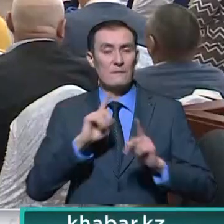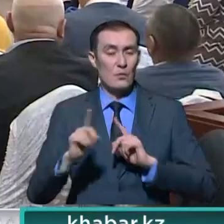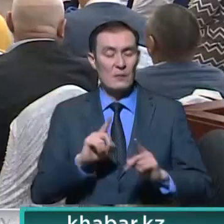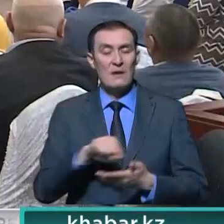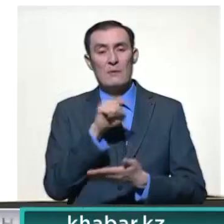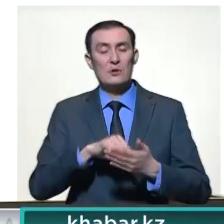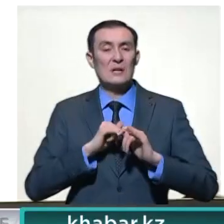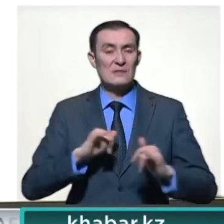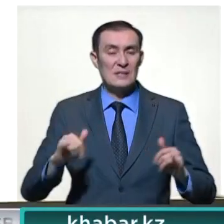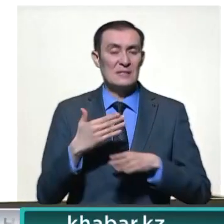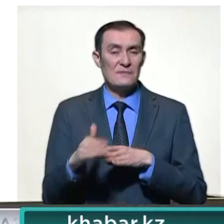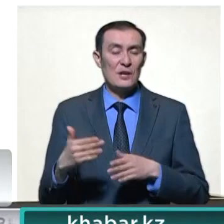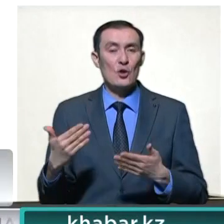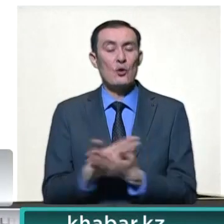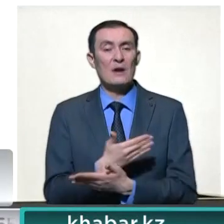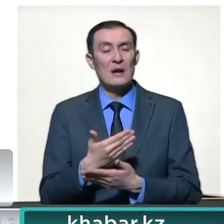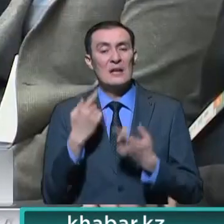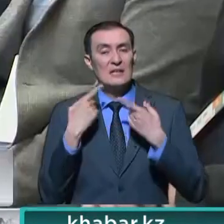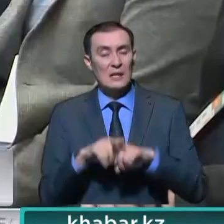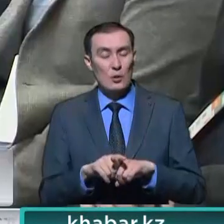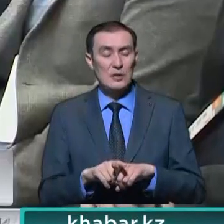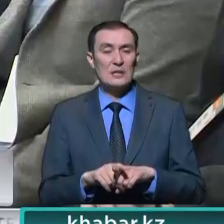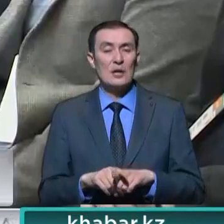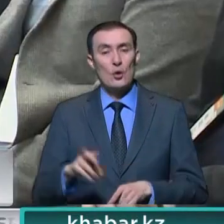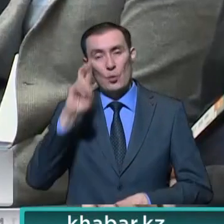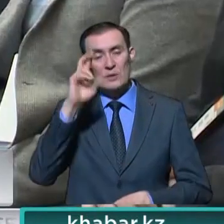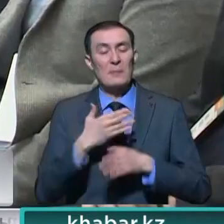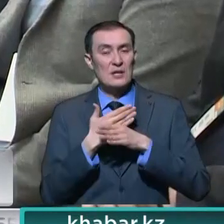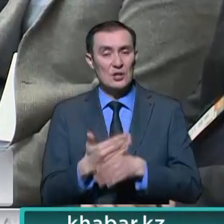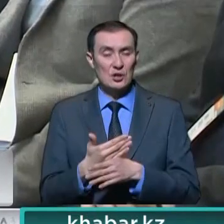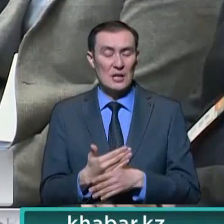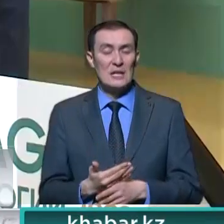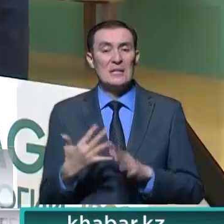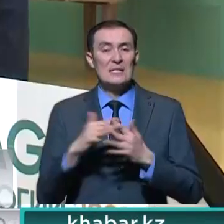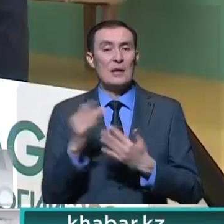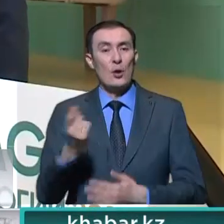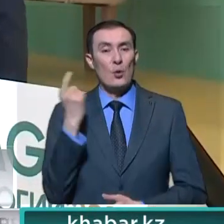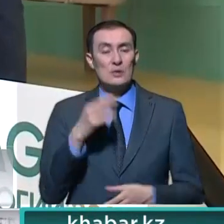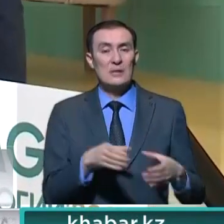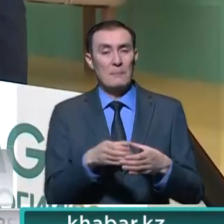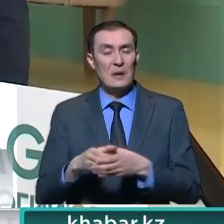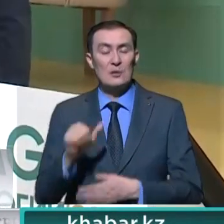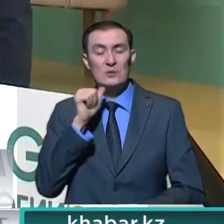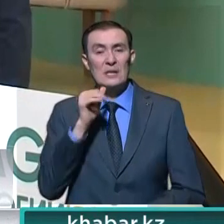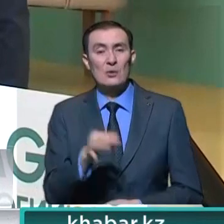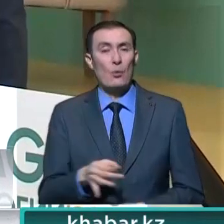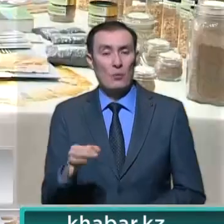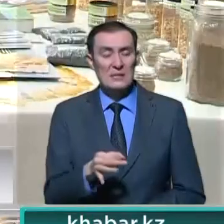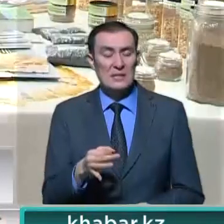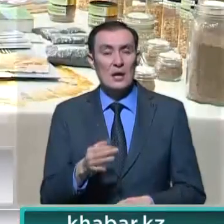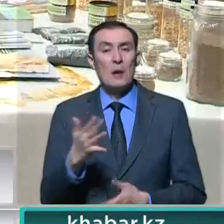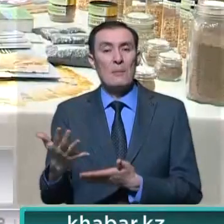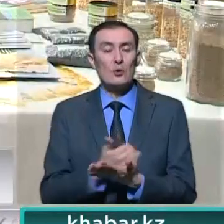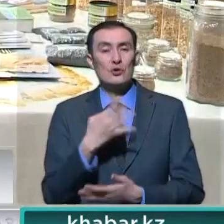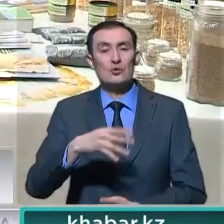вопросы развития отрасли, внедрения цифровых разработок и меры господдержки. Отмечу, сельхозтоваропроизводители Костанайской области в этом году